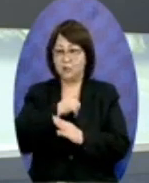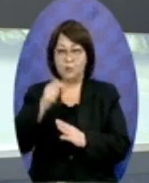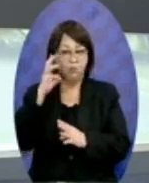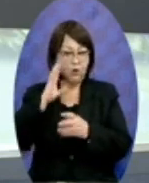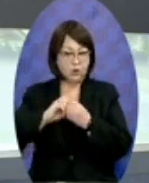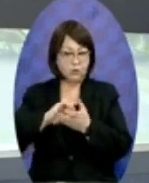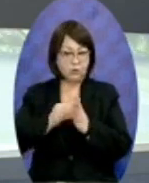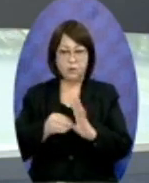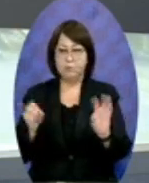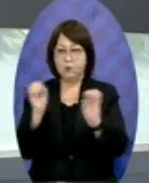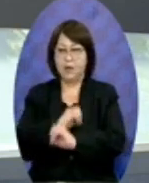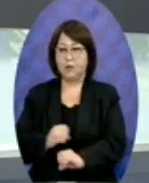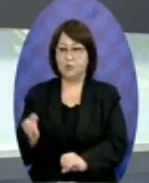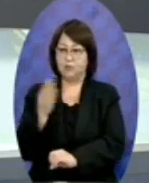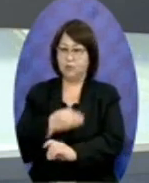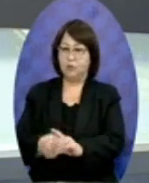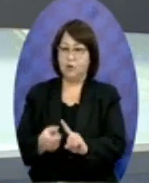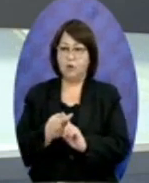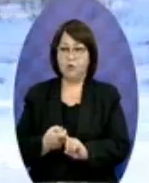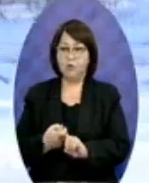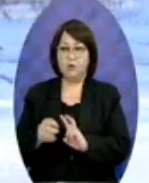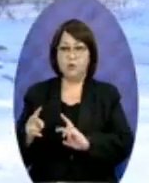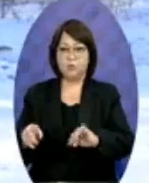гэдгийг судлаачид хэлж байна.